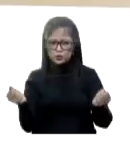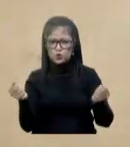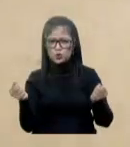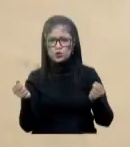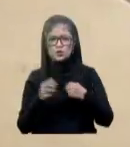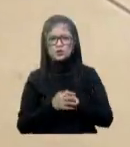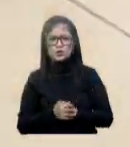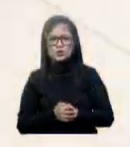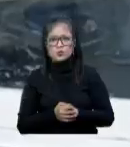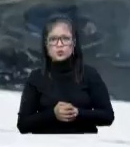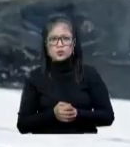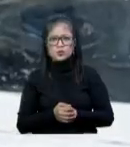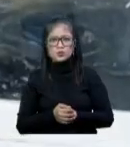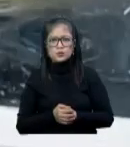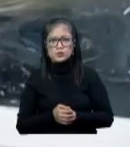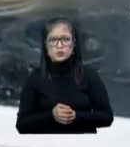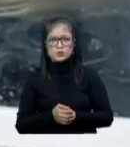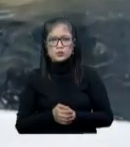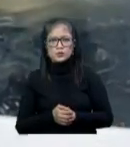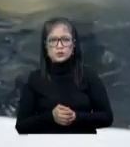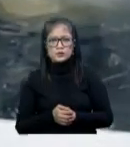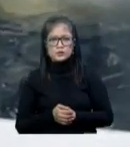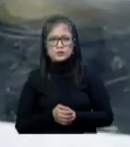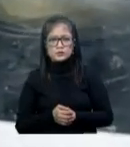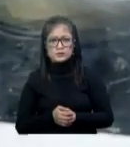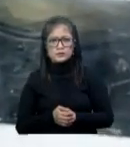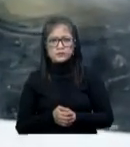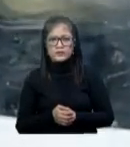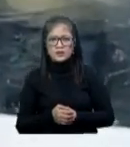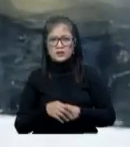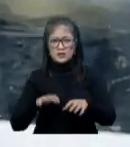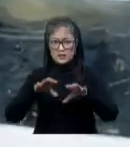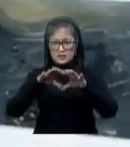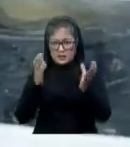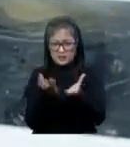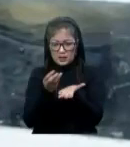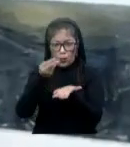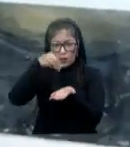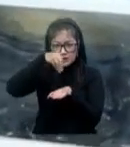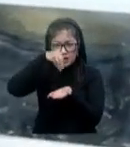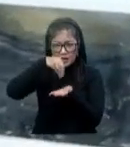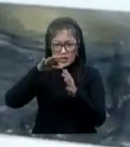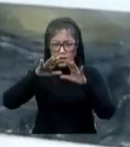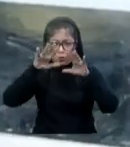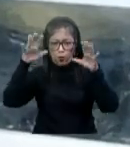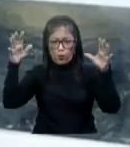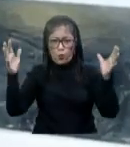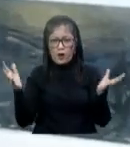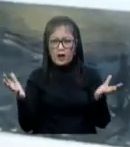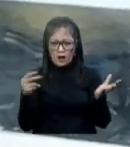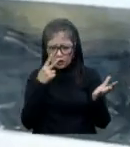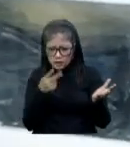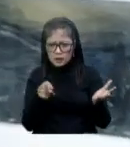plastik. Baru diketahui ketika celengan itu dibuka, ada full rayap